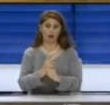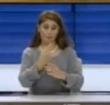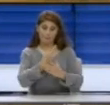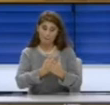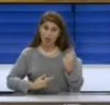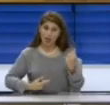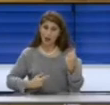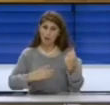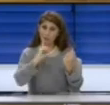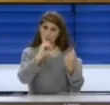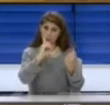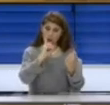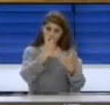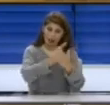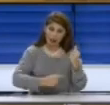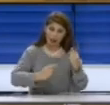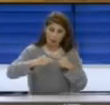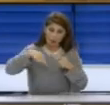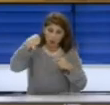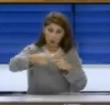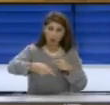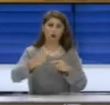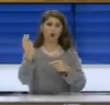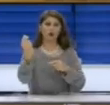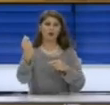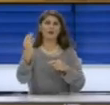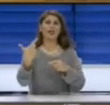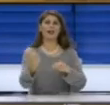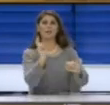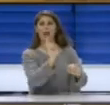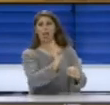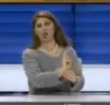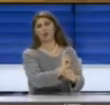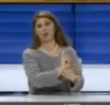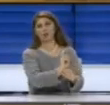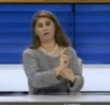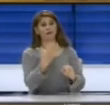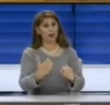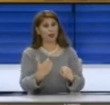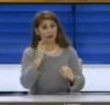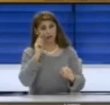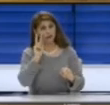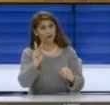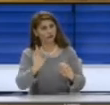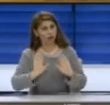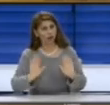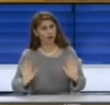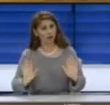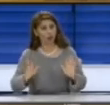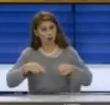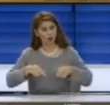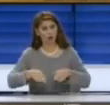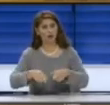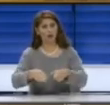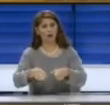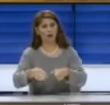έλλειμμα, από του χρόνου η οικονομία μας γυρίζει σε πρωτογενή πλεονάσματα. Είναι δηλαδή ορατός ο